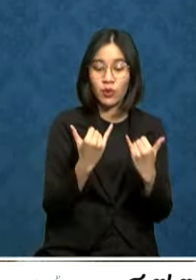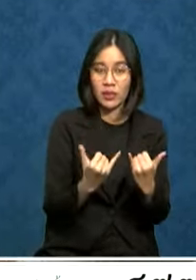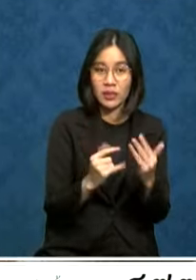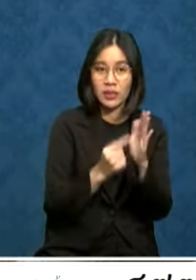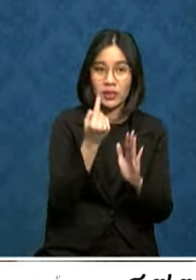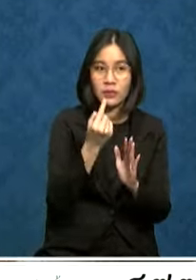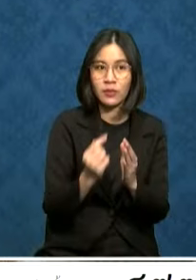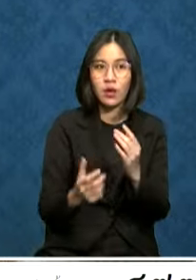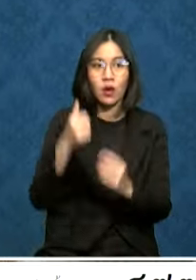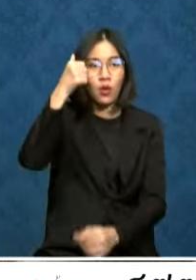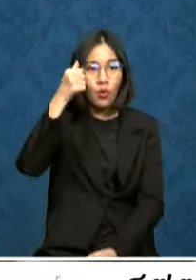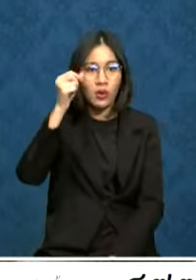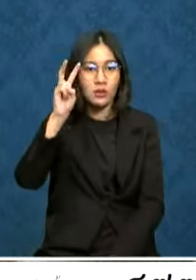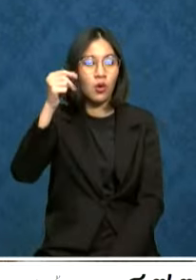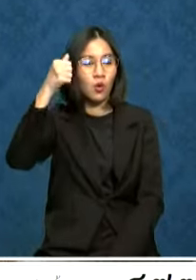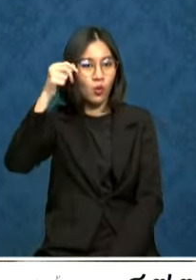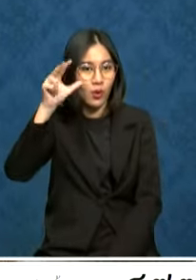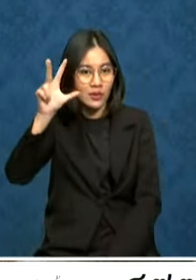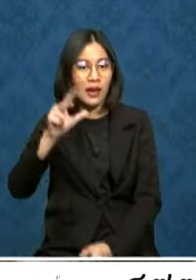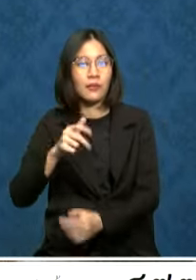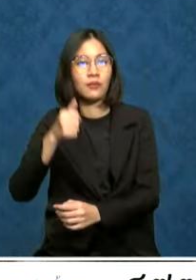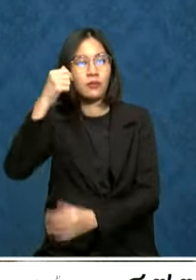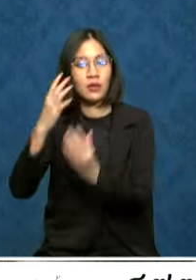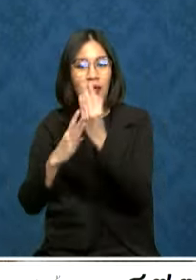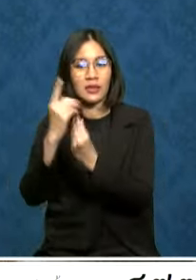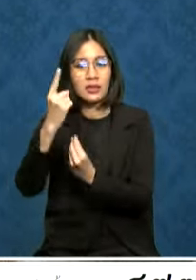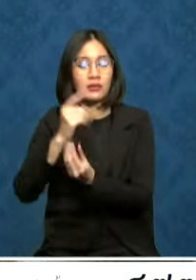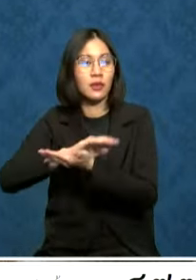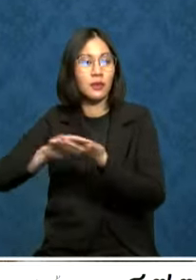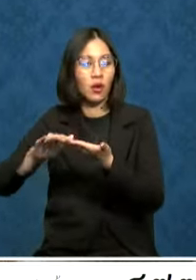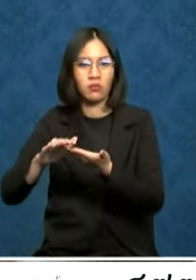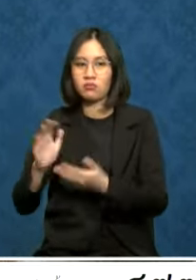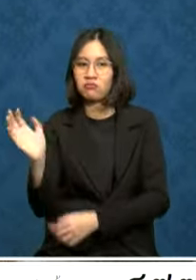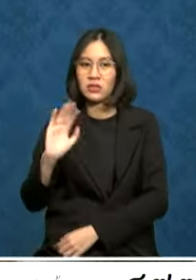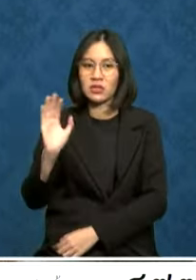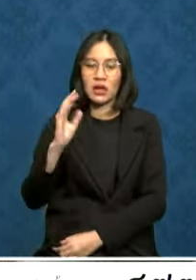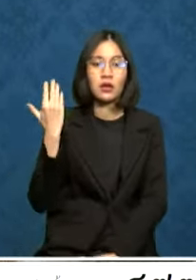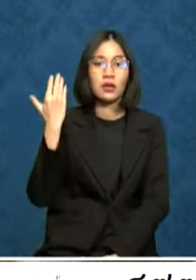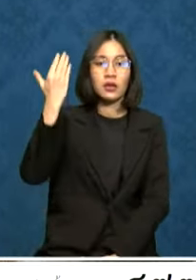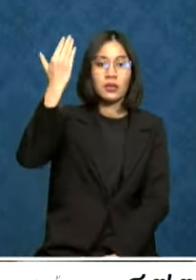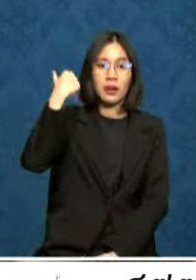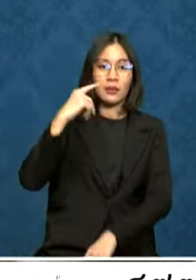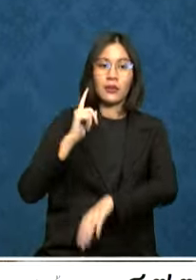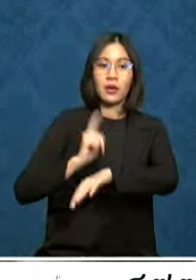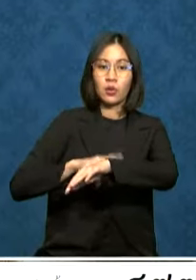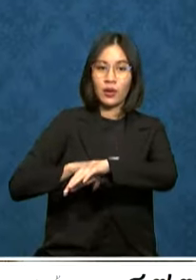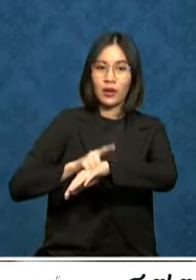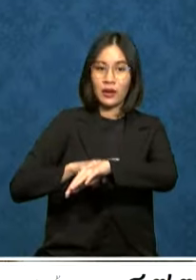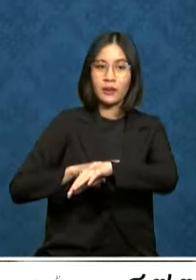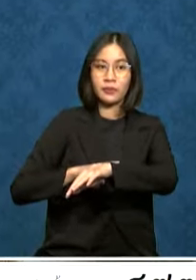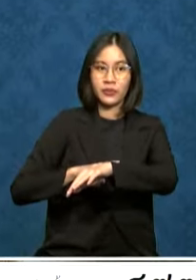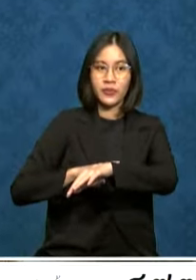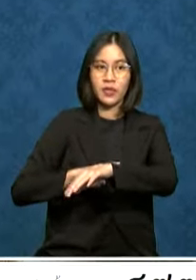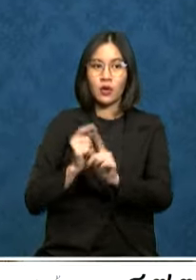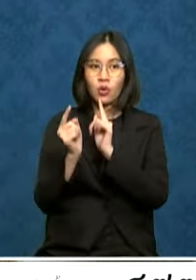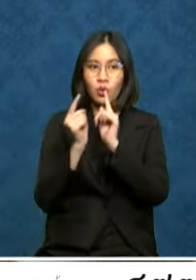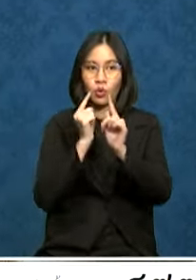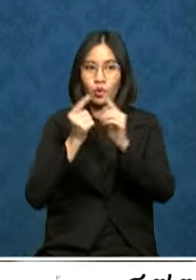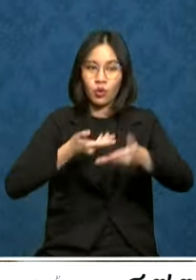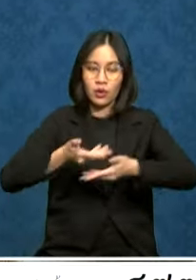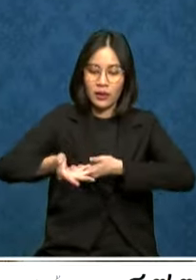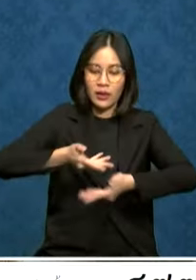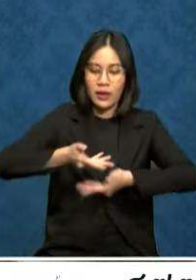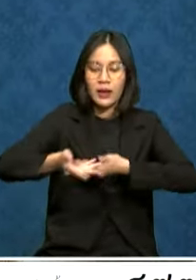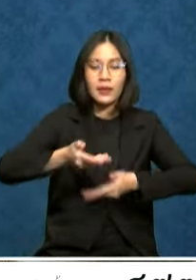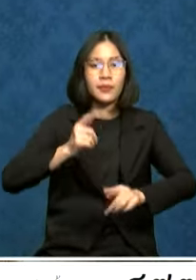้วก็อีก 2-3 วันจะเสร็หรอ 1 อทิยจะเสร็จนะคะเพรที่ผ่านมาเรากใช้เวลาในการพูดคุยแลกเปลย